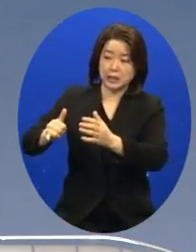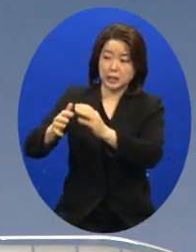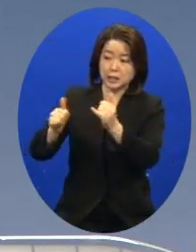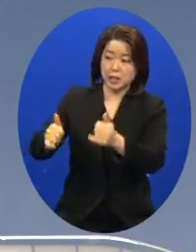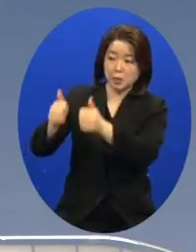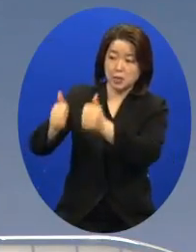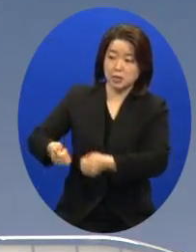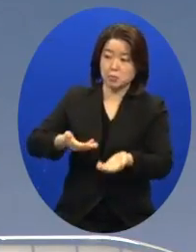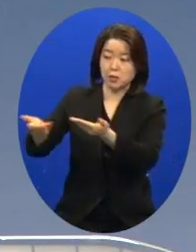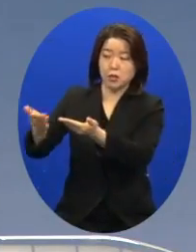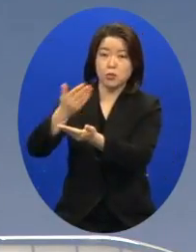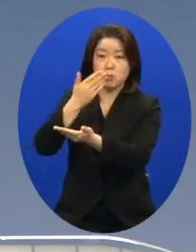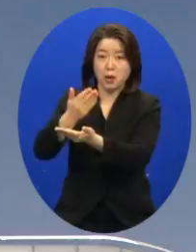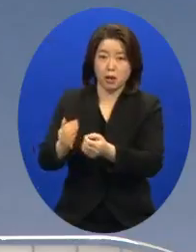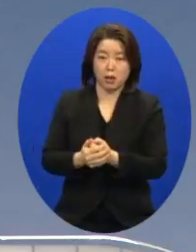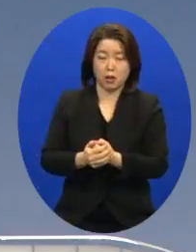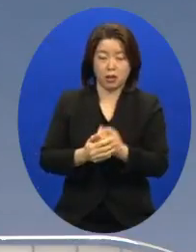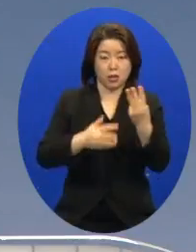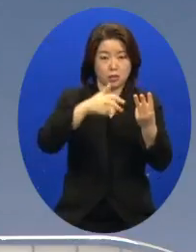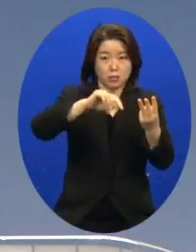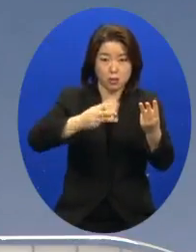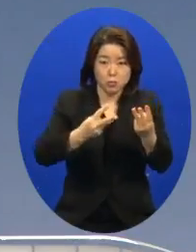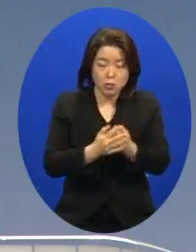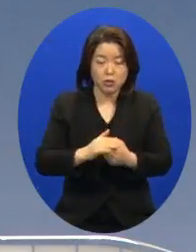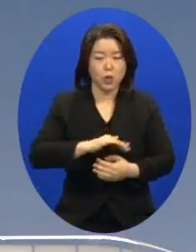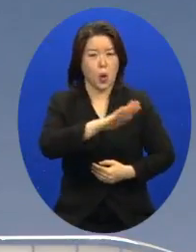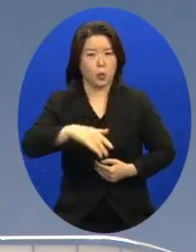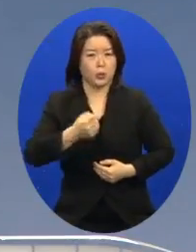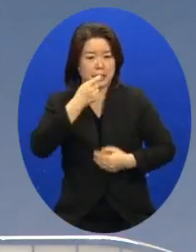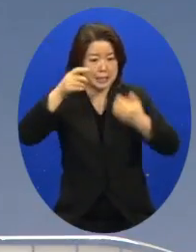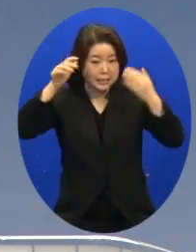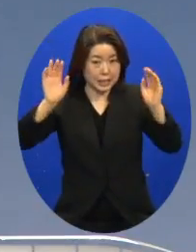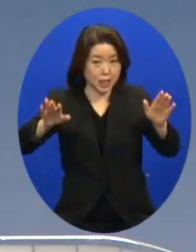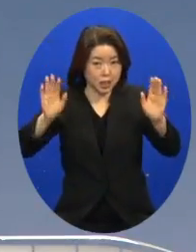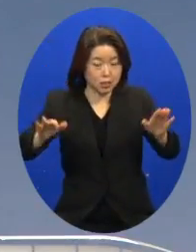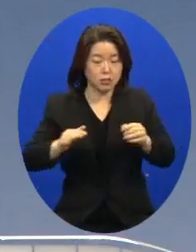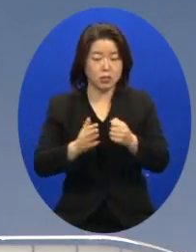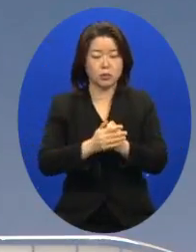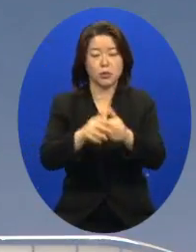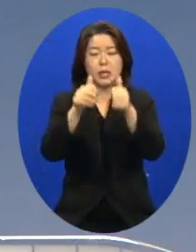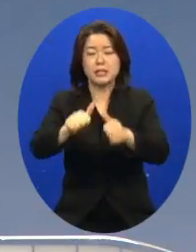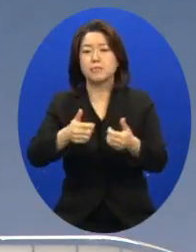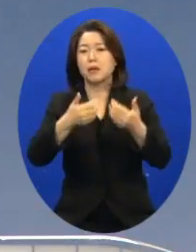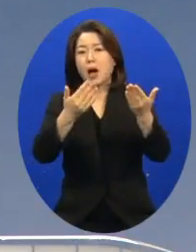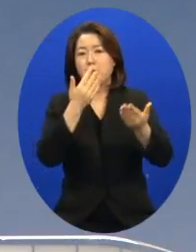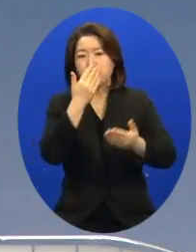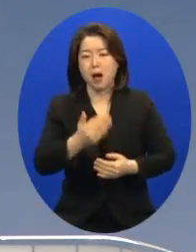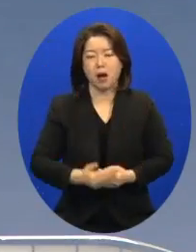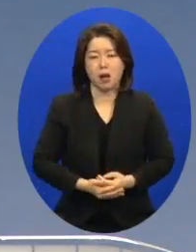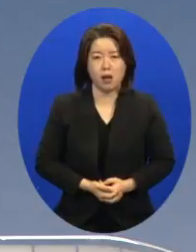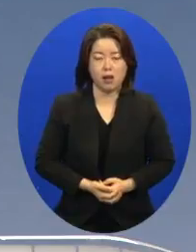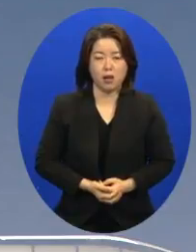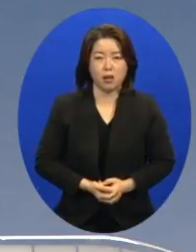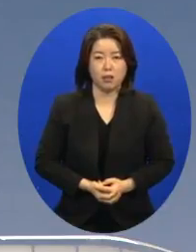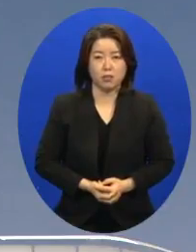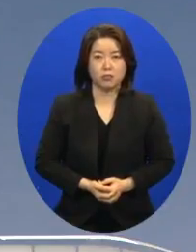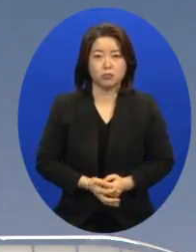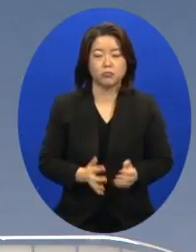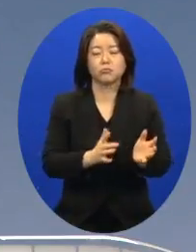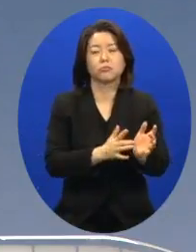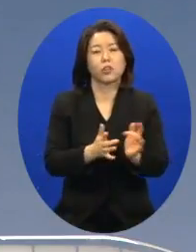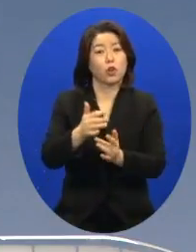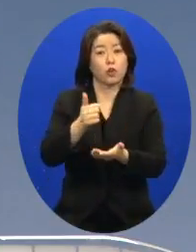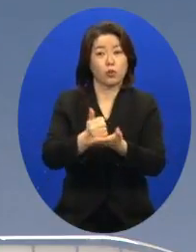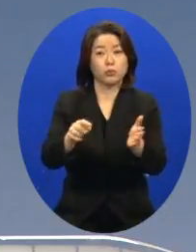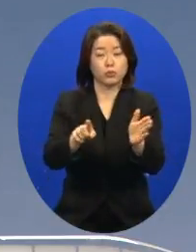될 것이라고 봐라 3 절에서는 우리가 천사들도 심판할 것이라고 말합니다 예수 믿는